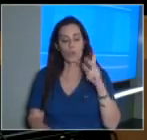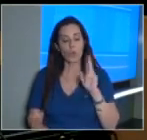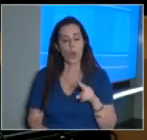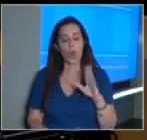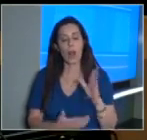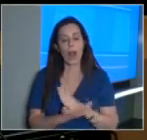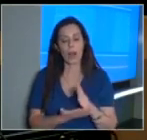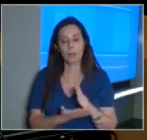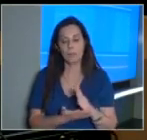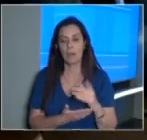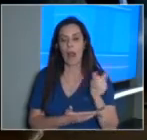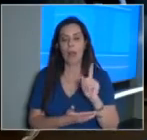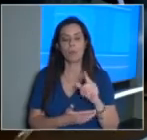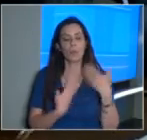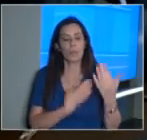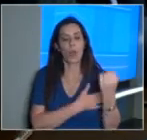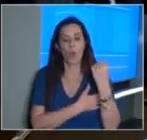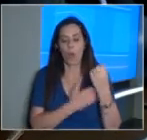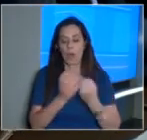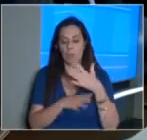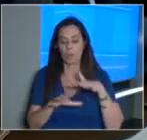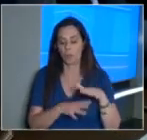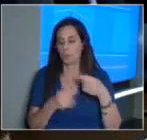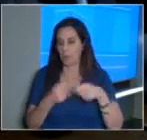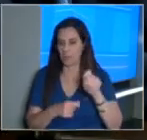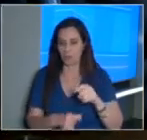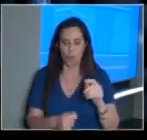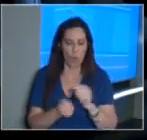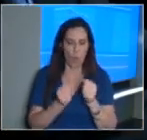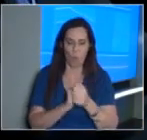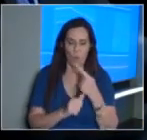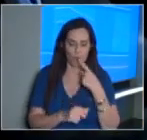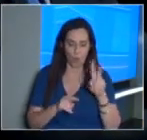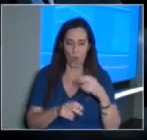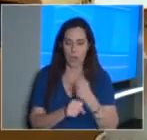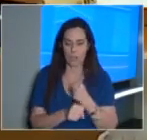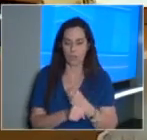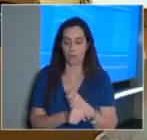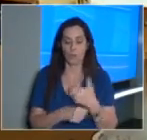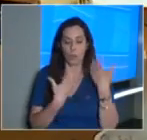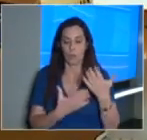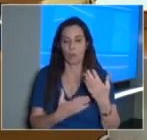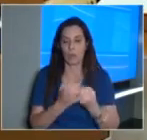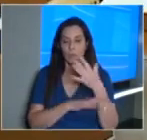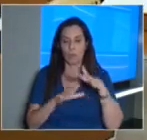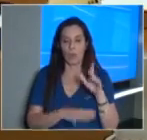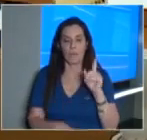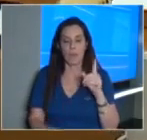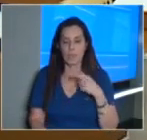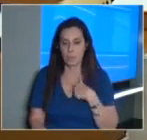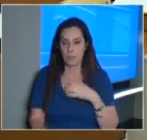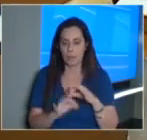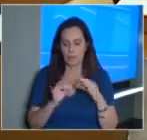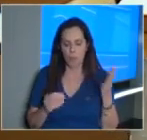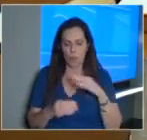הוא יכול להחליט בעצם על מי הוא מטיל, כל חק אחר שמחליט או אומר שהוא יכול לעשות את זה, הוא מטיל עליו את הרכבת הממשלה, ואז אנחנו נכנסים